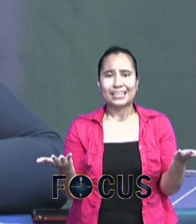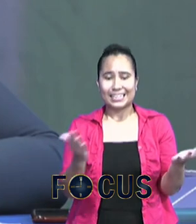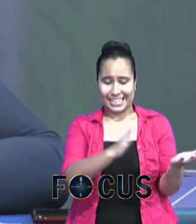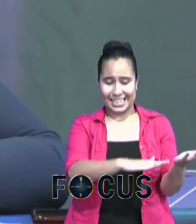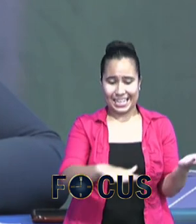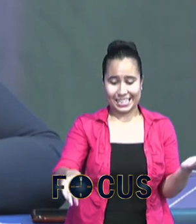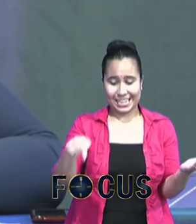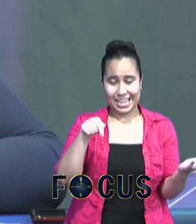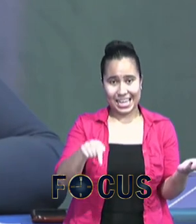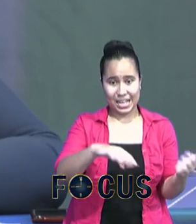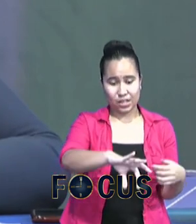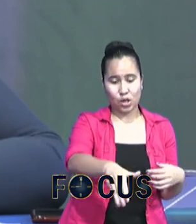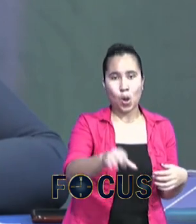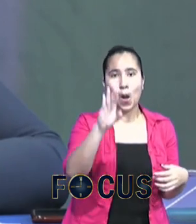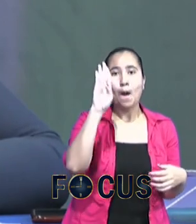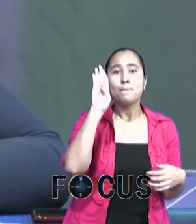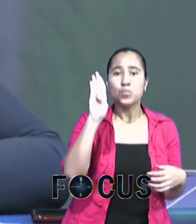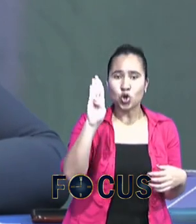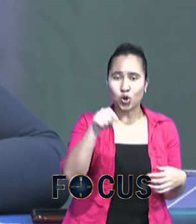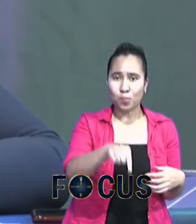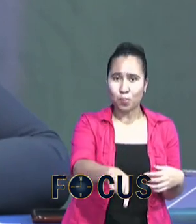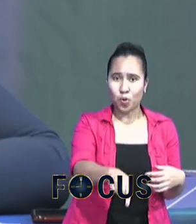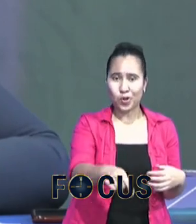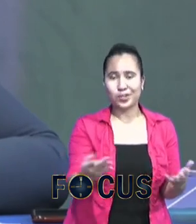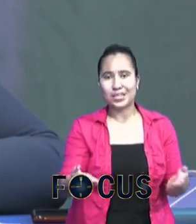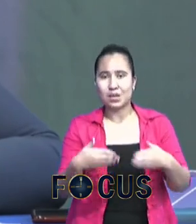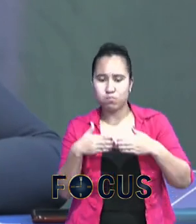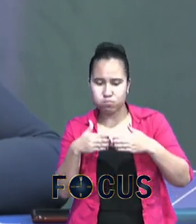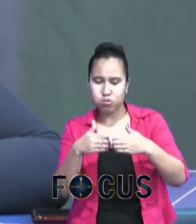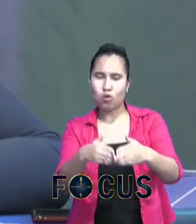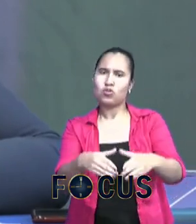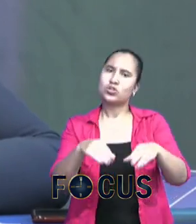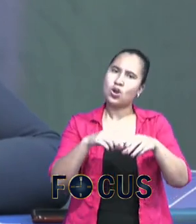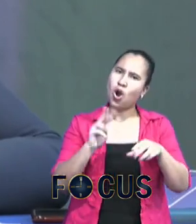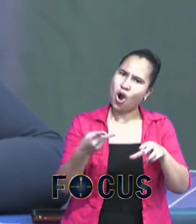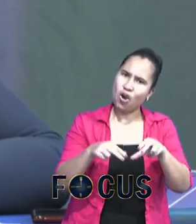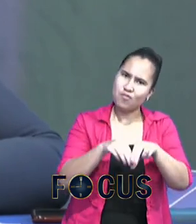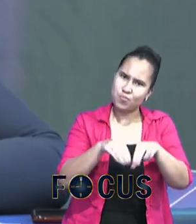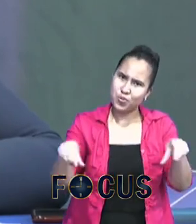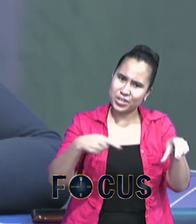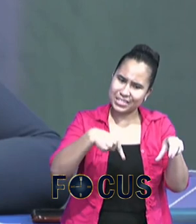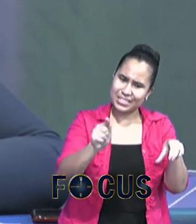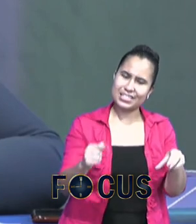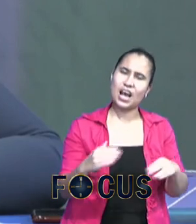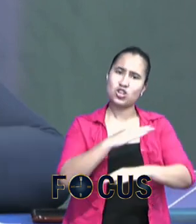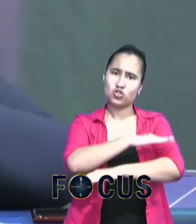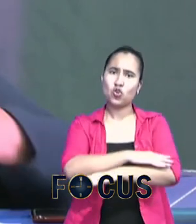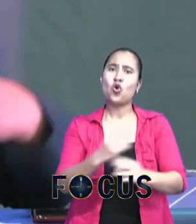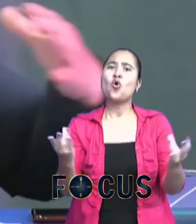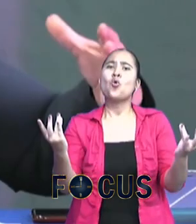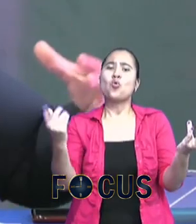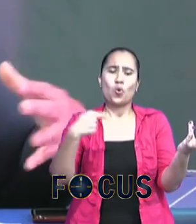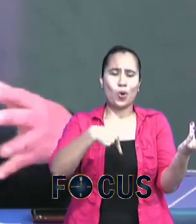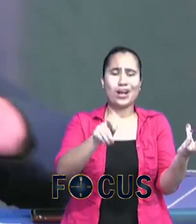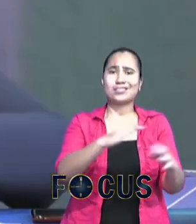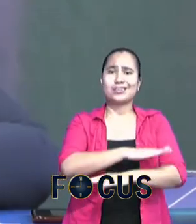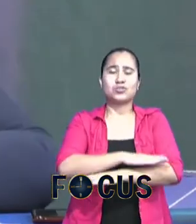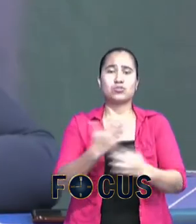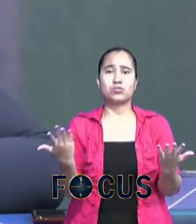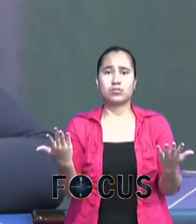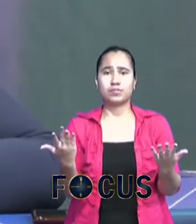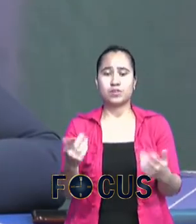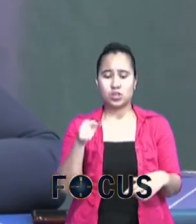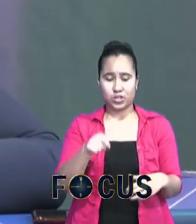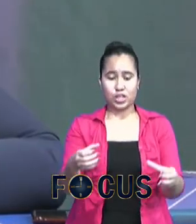Sipaliwini, die per boot of per bus naar school komen. Dus ook voor die groepen moeten